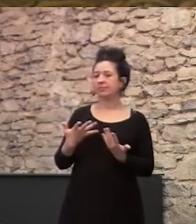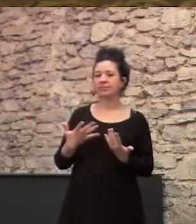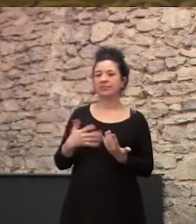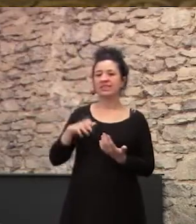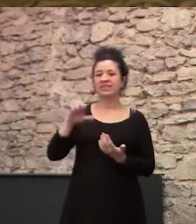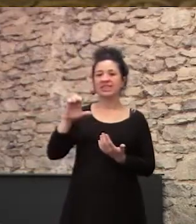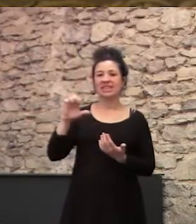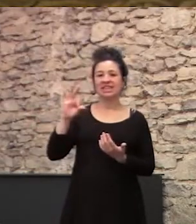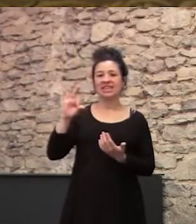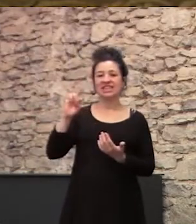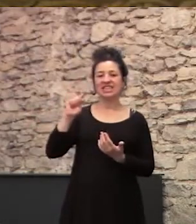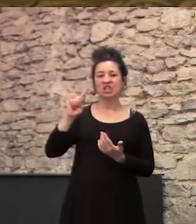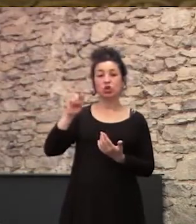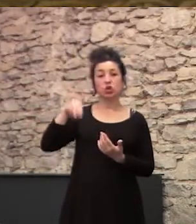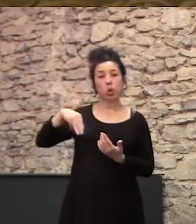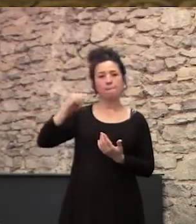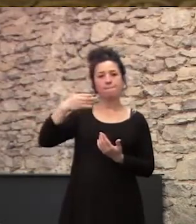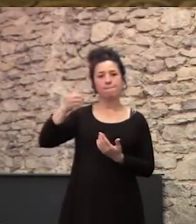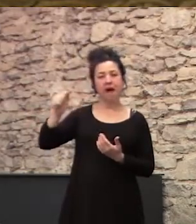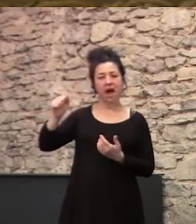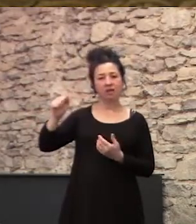Stromaeren naita,